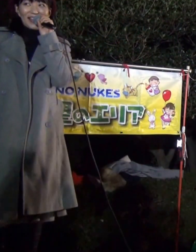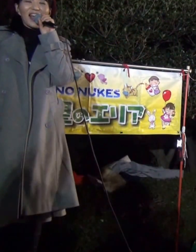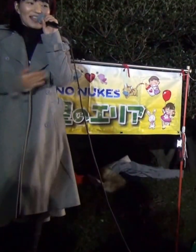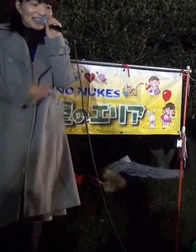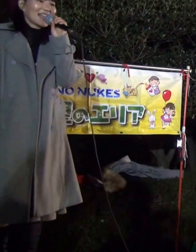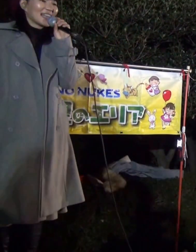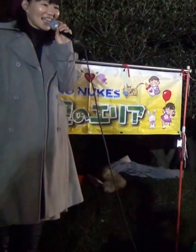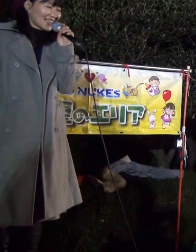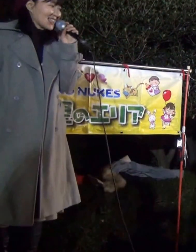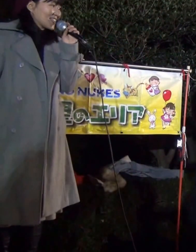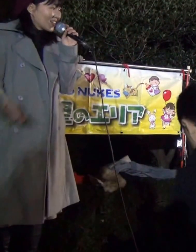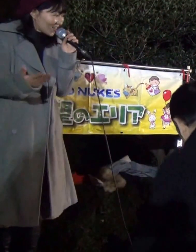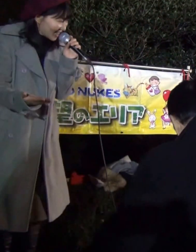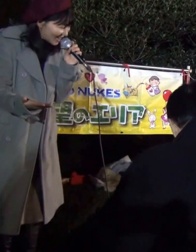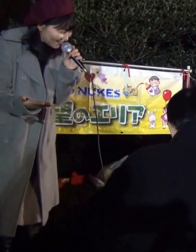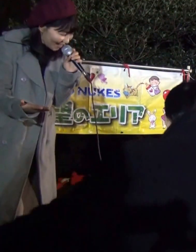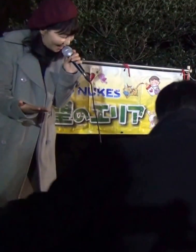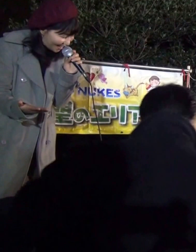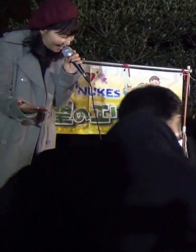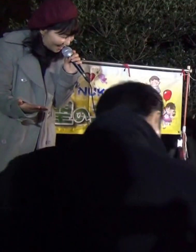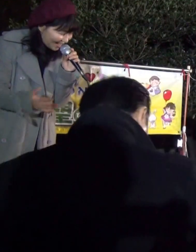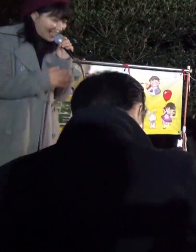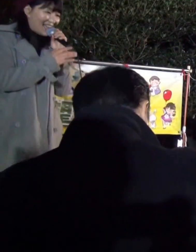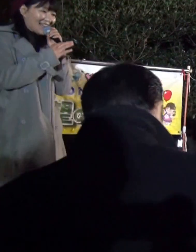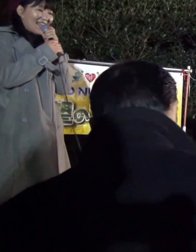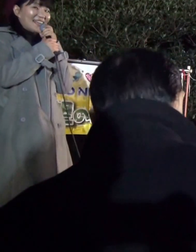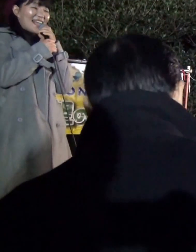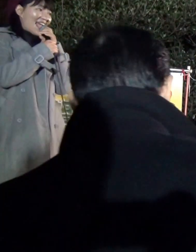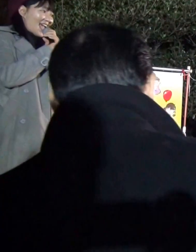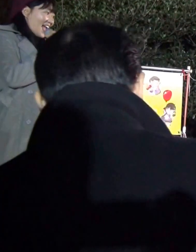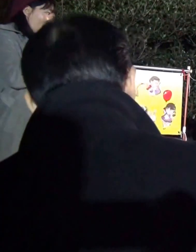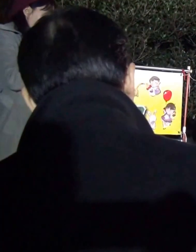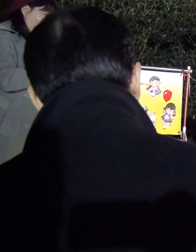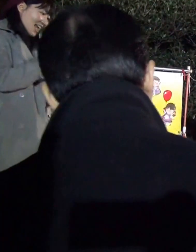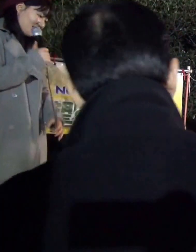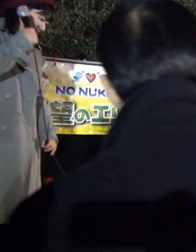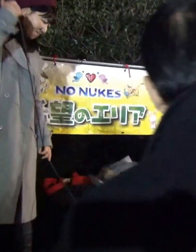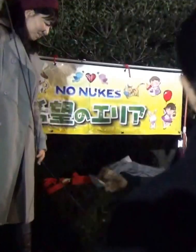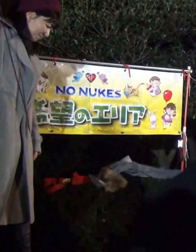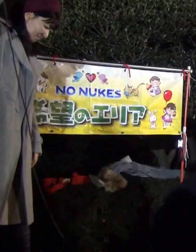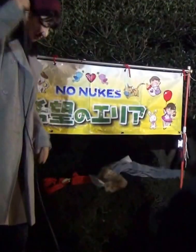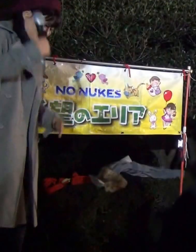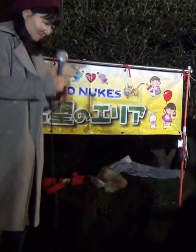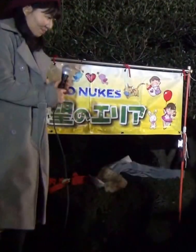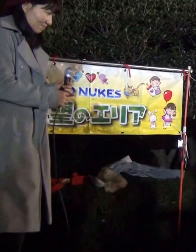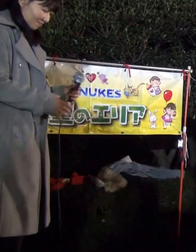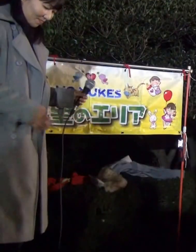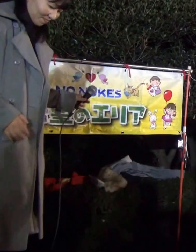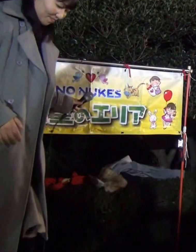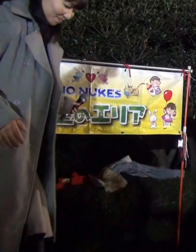の3人です。よろしくお願いします。イエーイ。